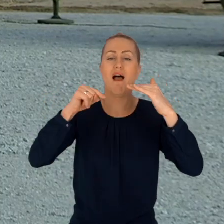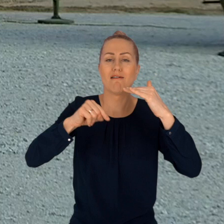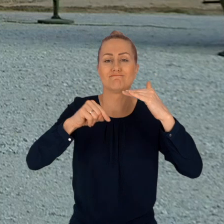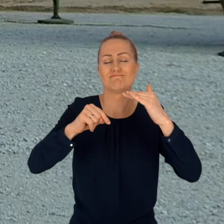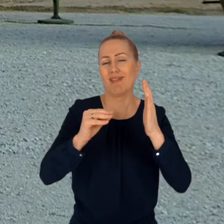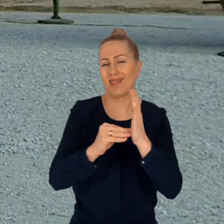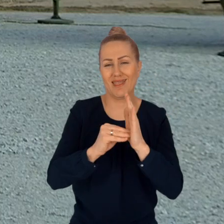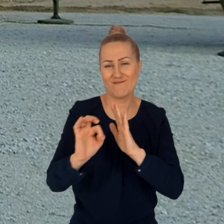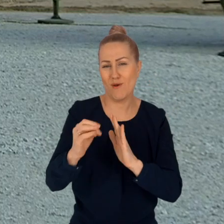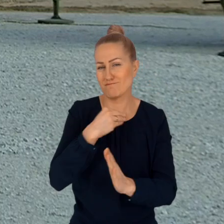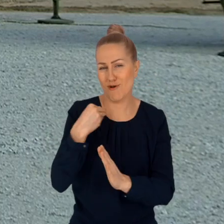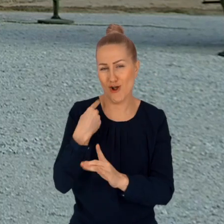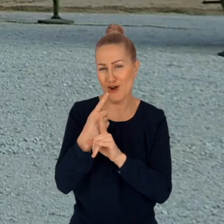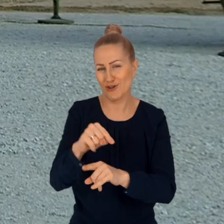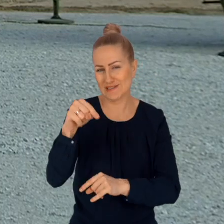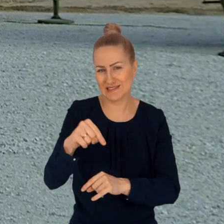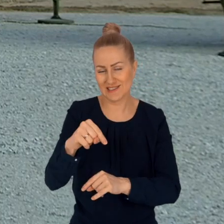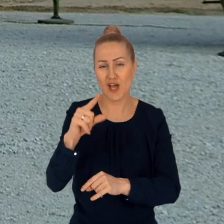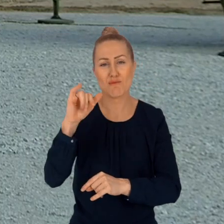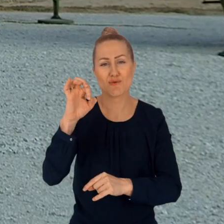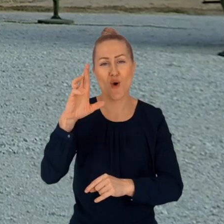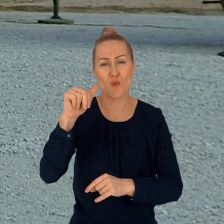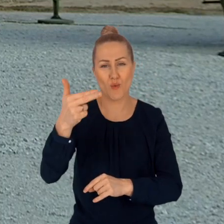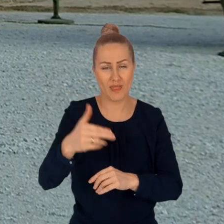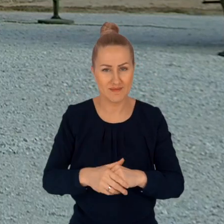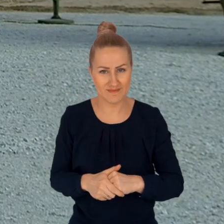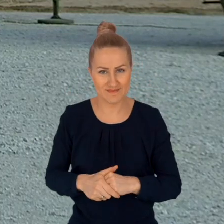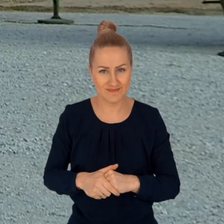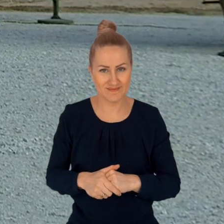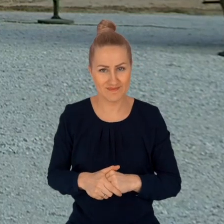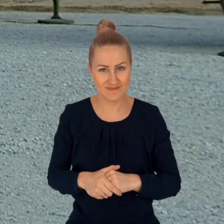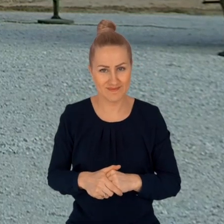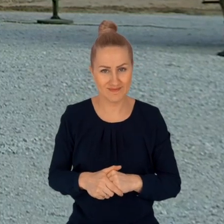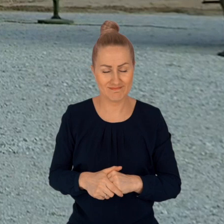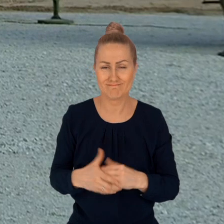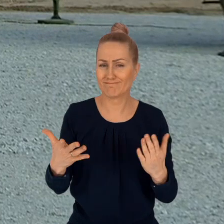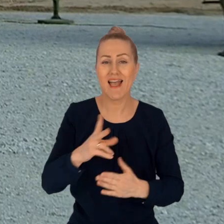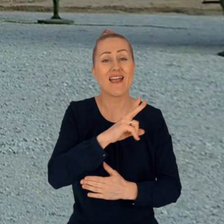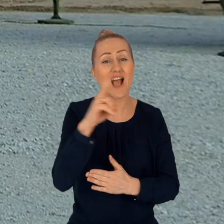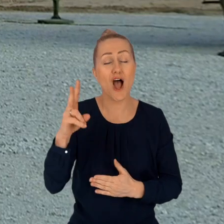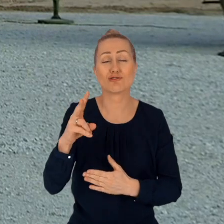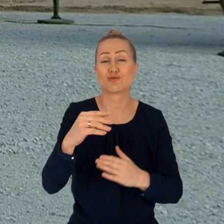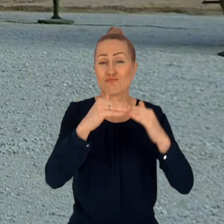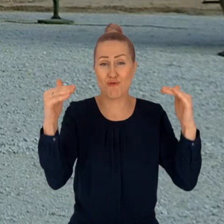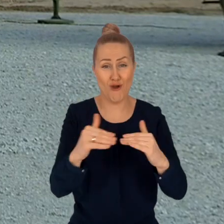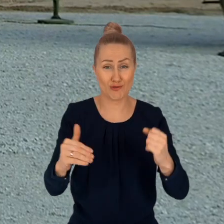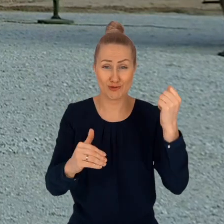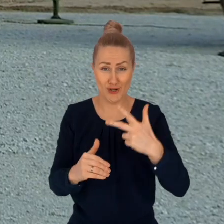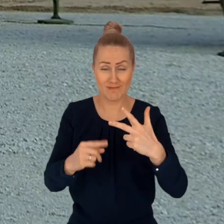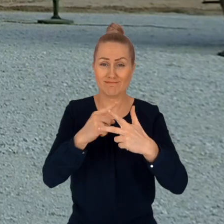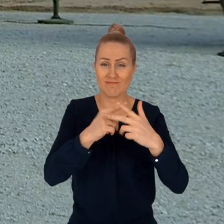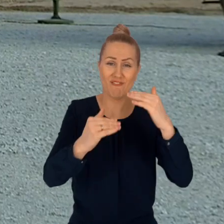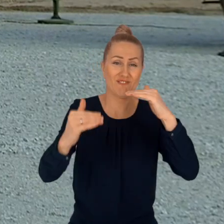typowo polski system Piorun. Ale w każdym z tych poziomów są